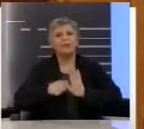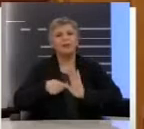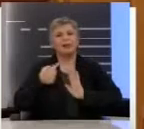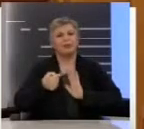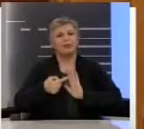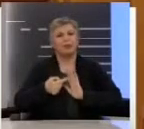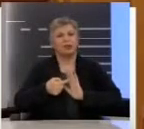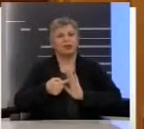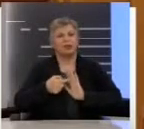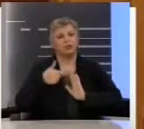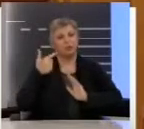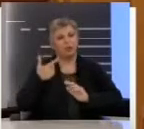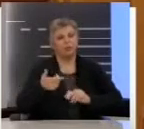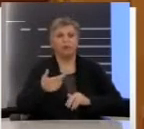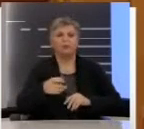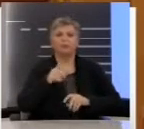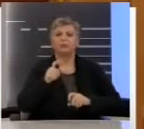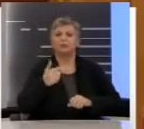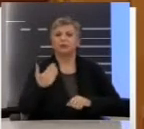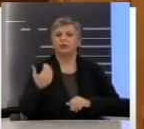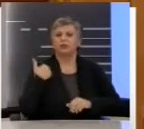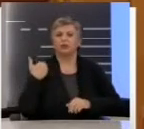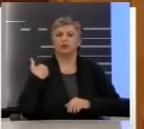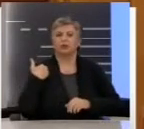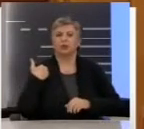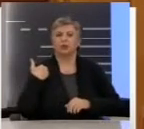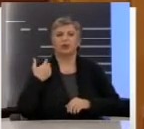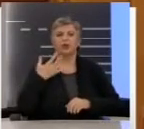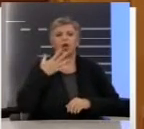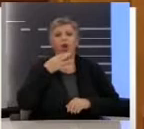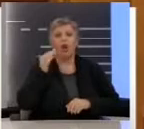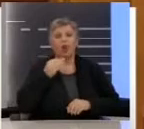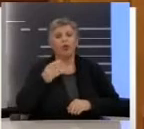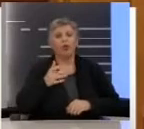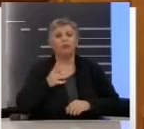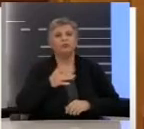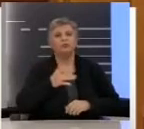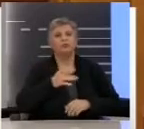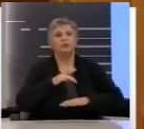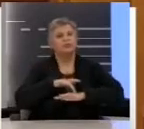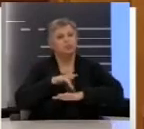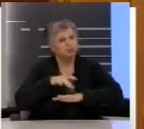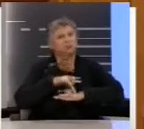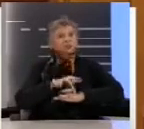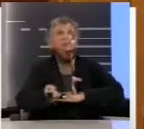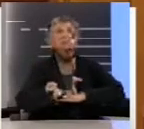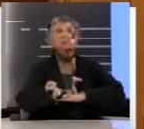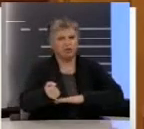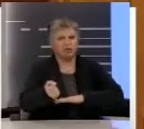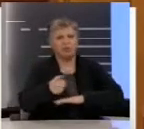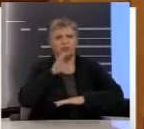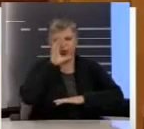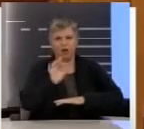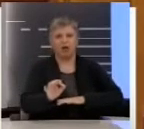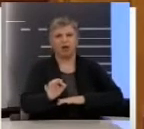να παρουσιαστεί εξαιτίας μιας διεργασίας ψυχοπαθολογικής, μιας ψύχωσης, ενός πρώτου ψυχωσικού